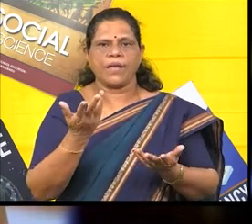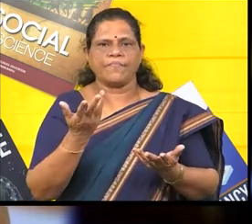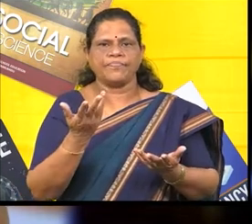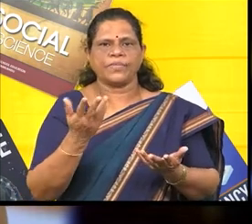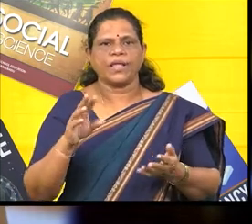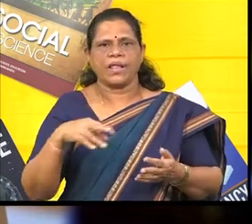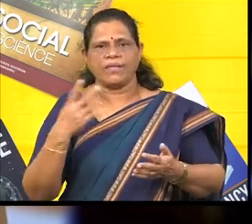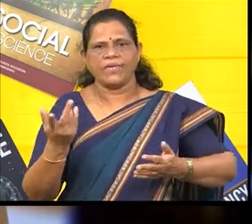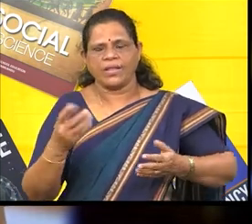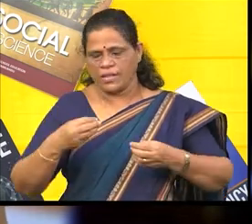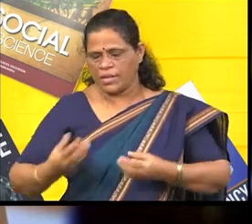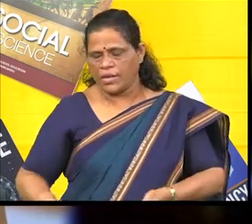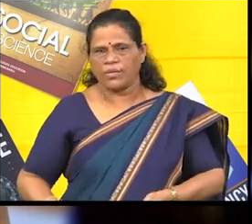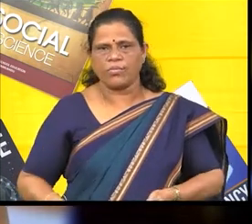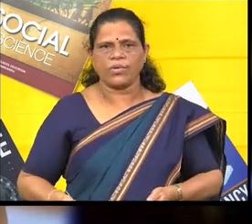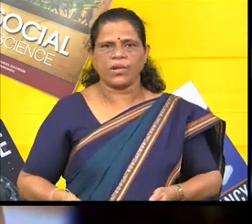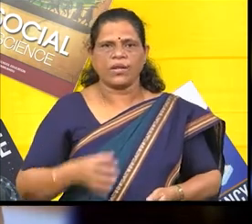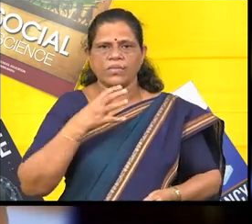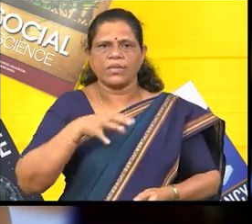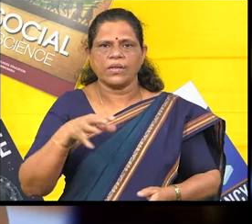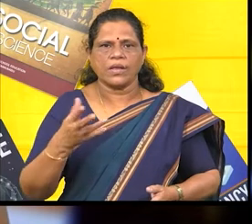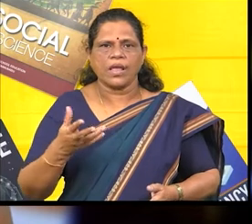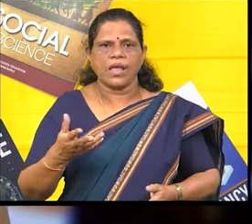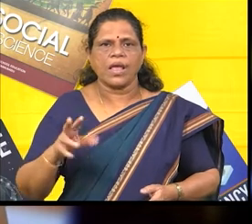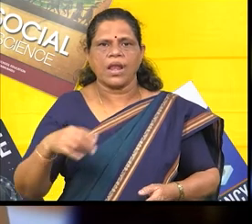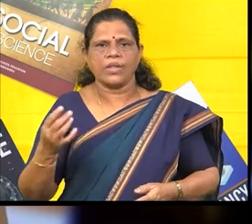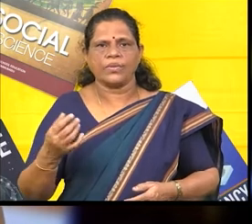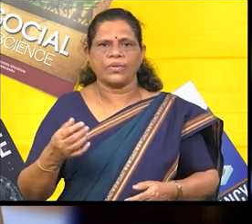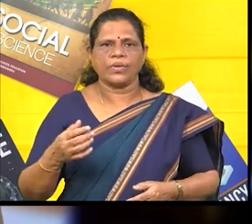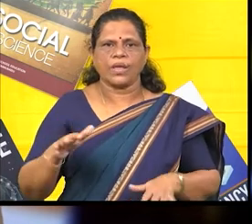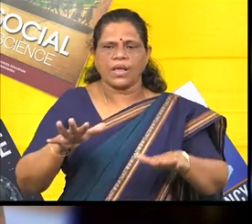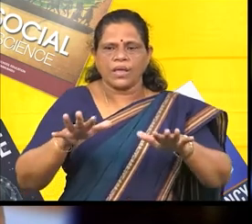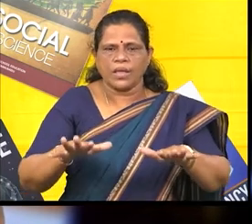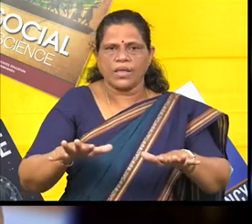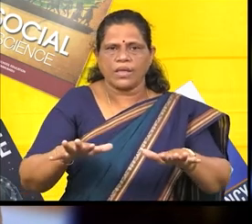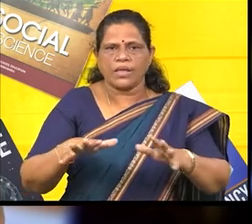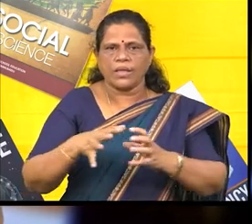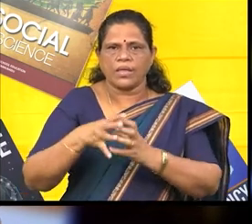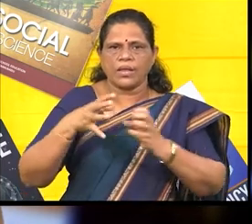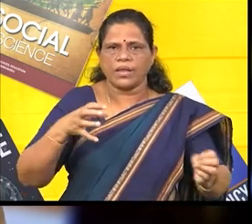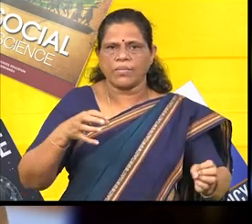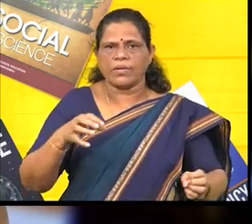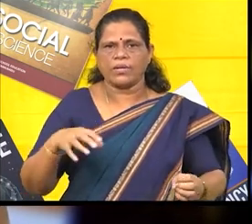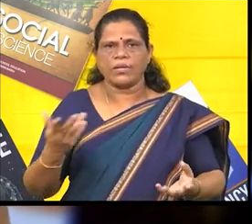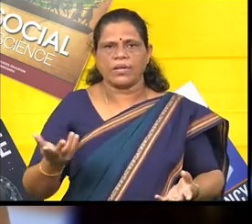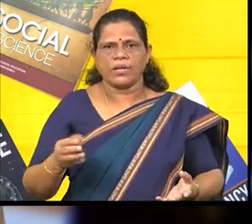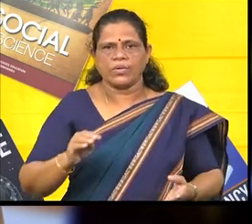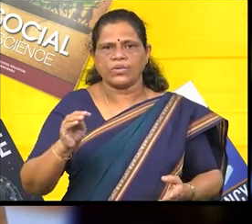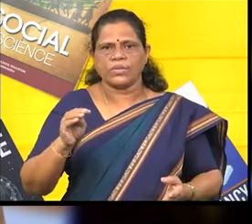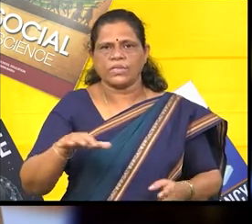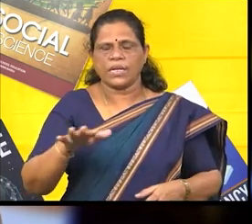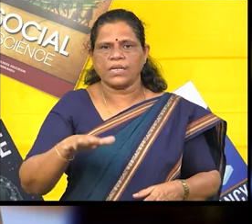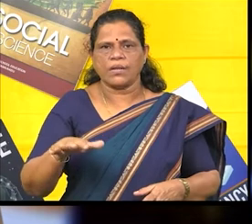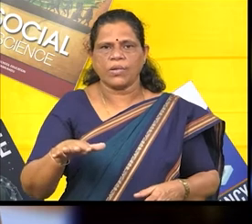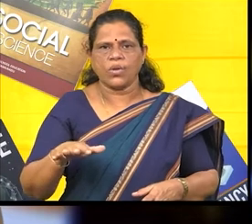வச்சுருந்துருப்பார், அது கீழே போட்டு போயிருக்கலாம் திருடன், அல்லது ஒரு கைரேகையை விட்டுட்டு போயிருக்கலாம். அவர் பயன்படுத்த, இப்போ ஒரு சில